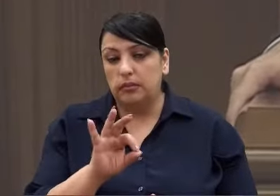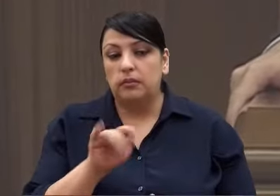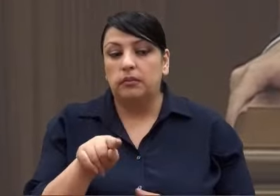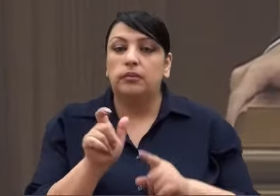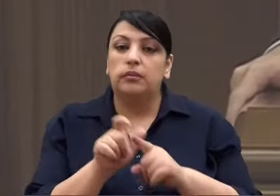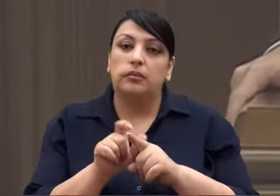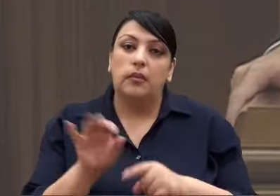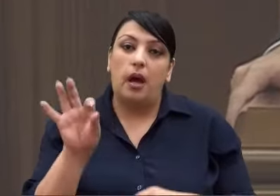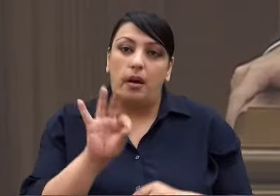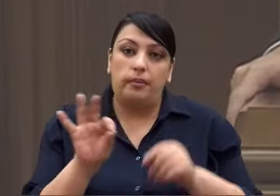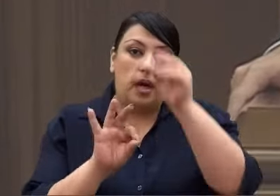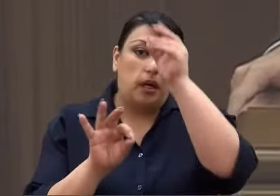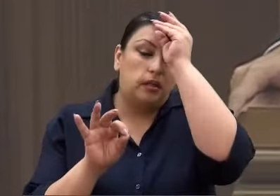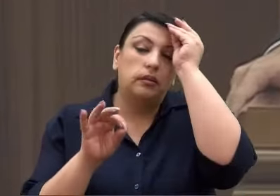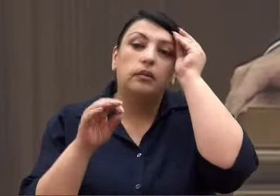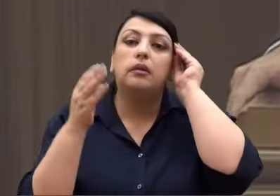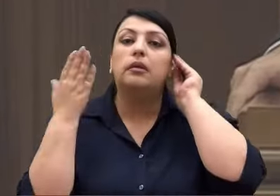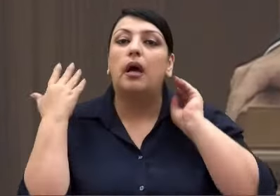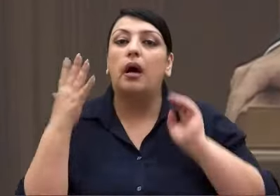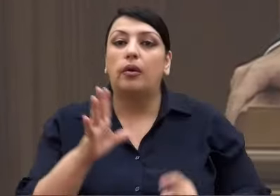վերաբերյալ։ Մեր նախորդ